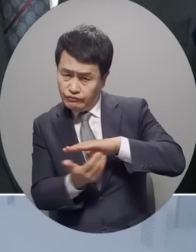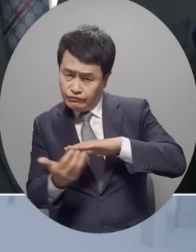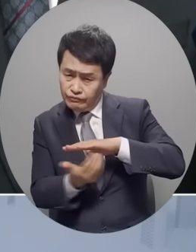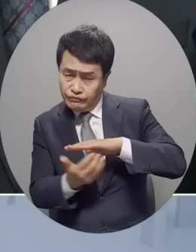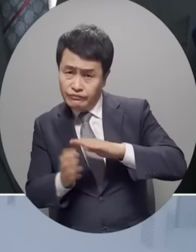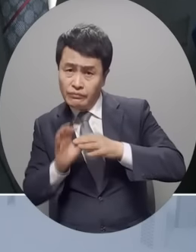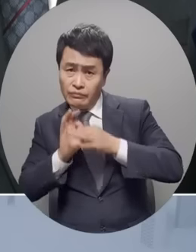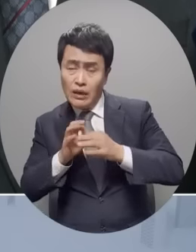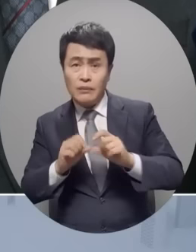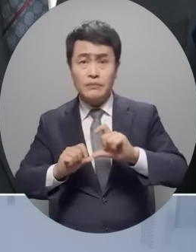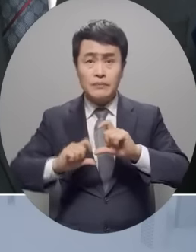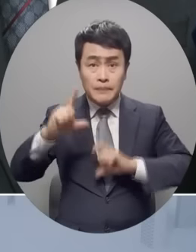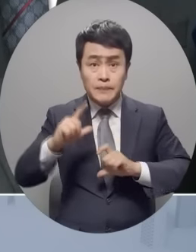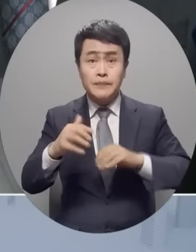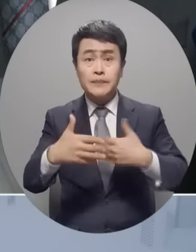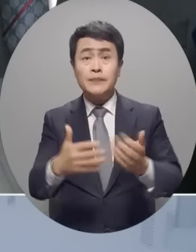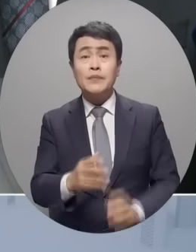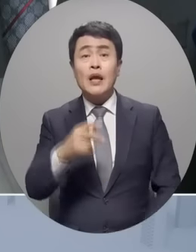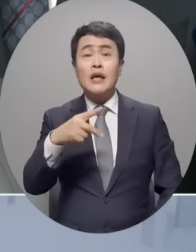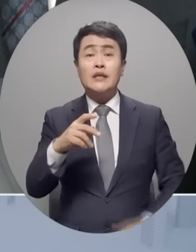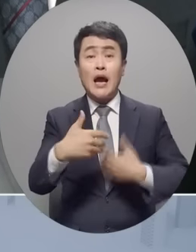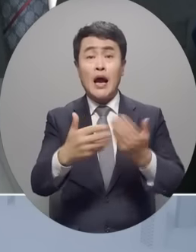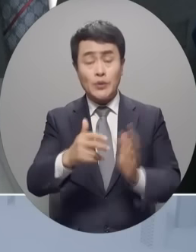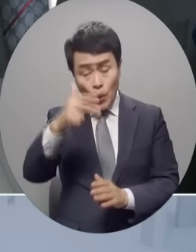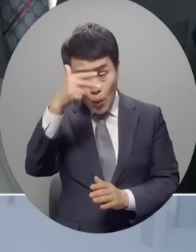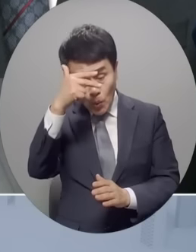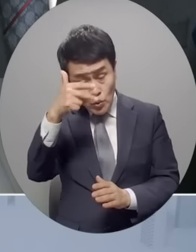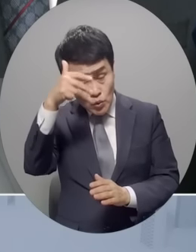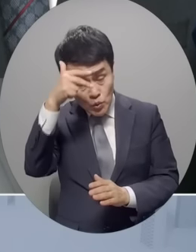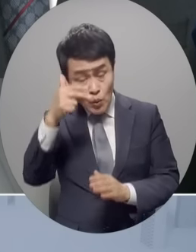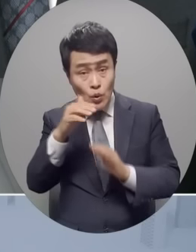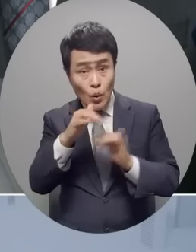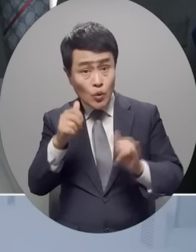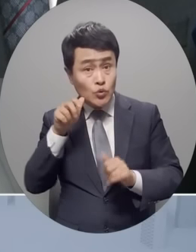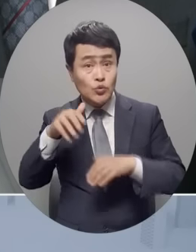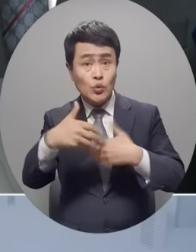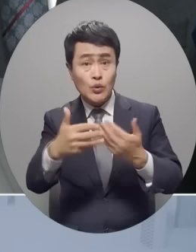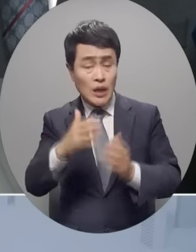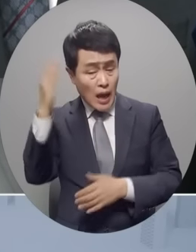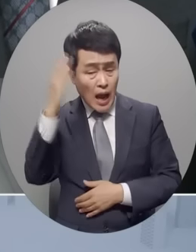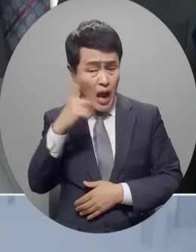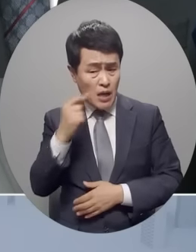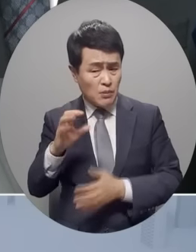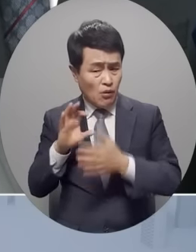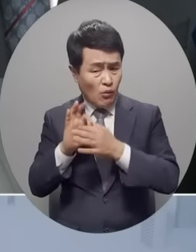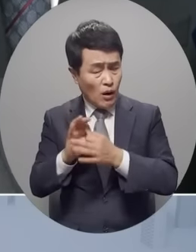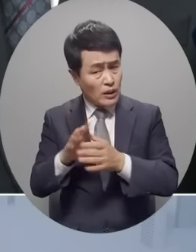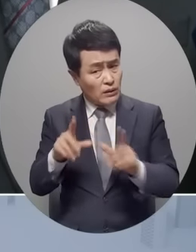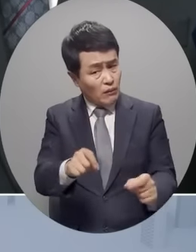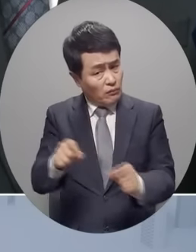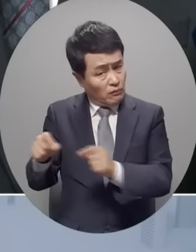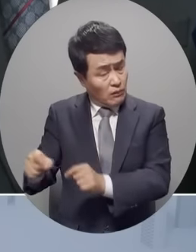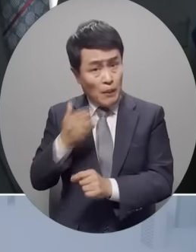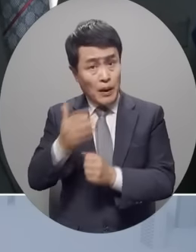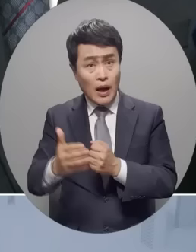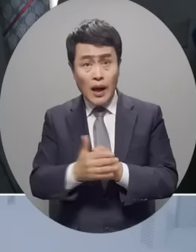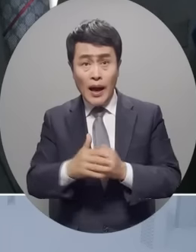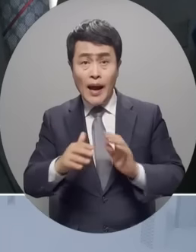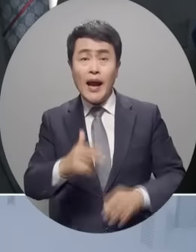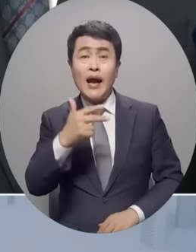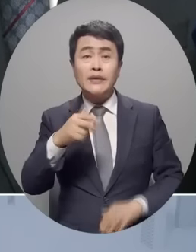이 때문에 사도광산 조선인 추도식 등 한일 간 현안이 뒤로 미뤄질 수도 있습니다. 특히 이번